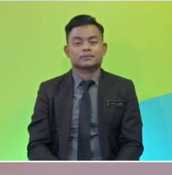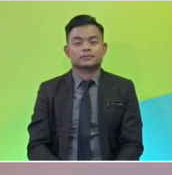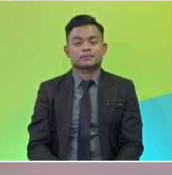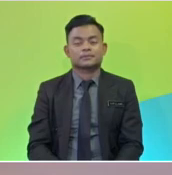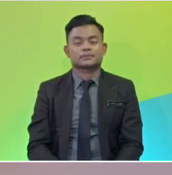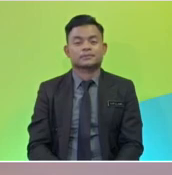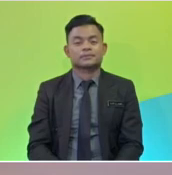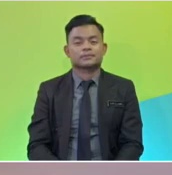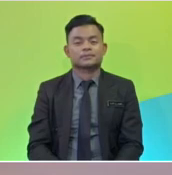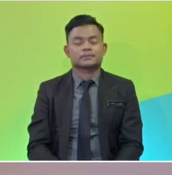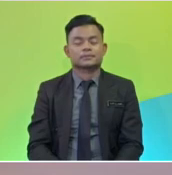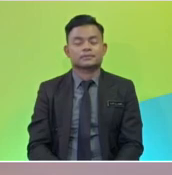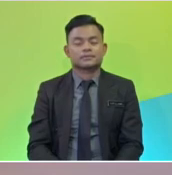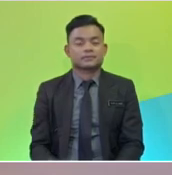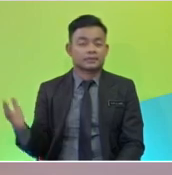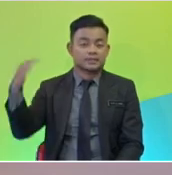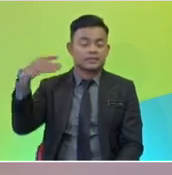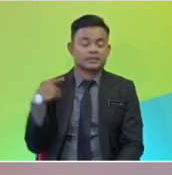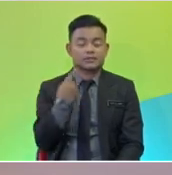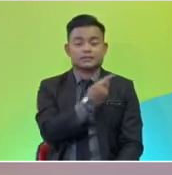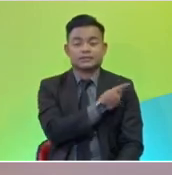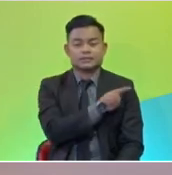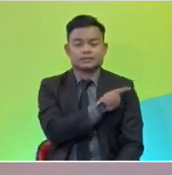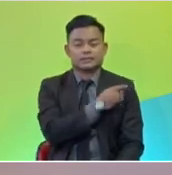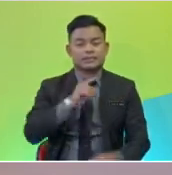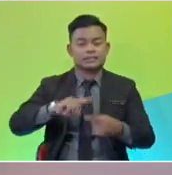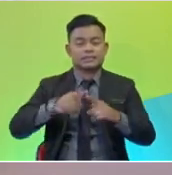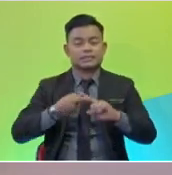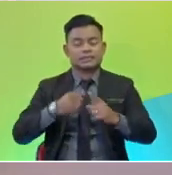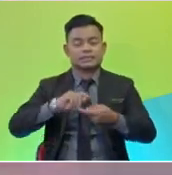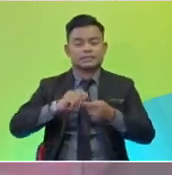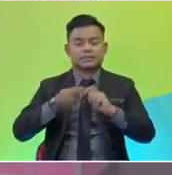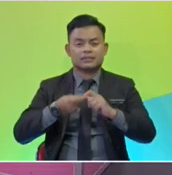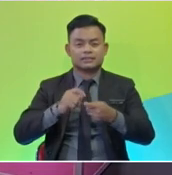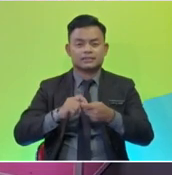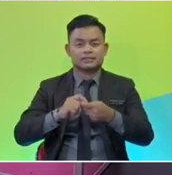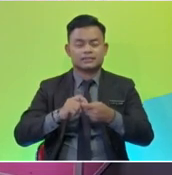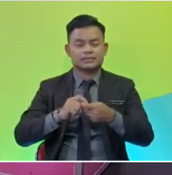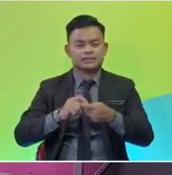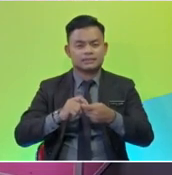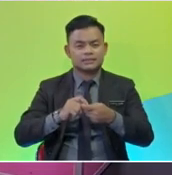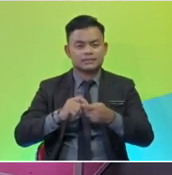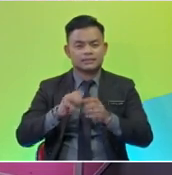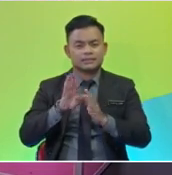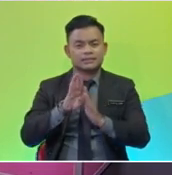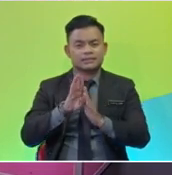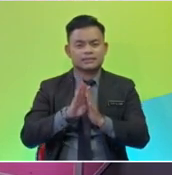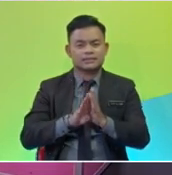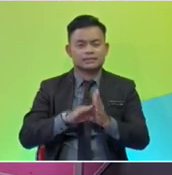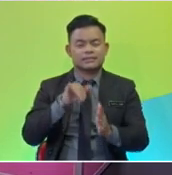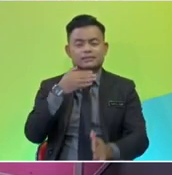selamat Ayo kita Rakan dan taulat yang muda dan yang